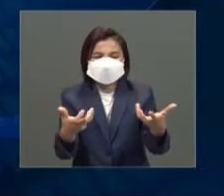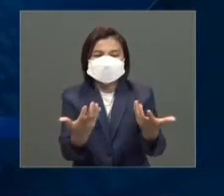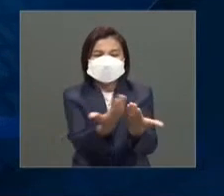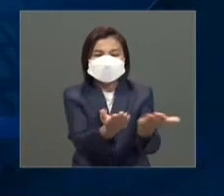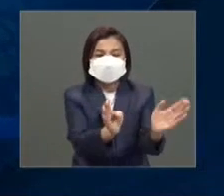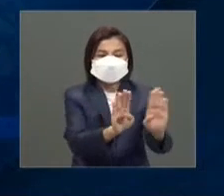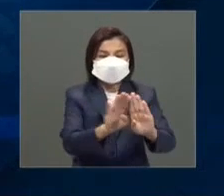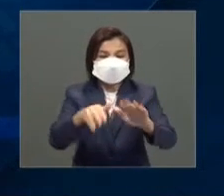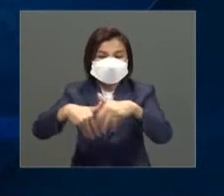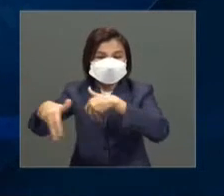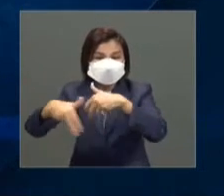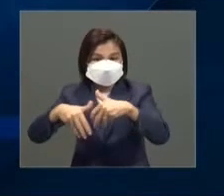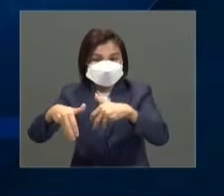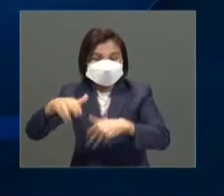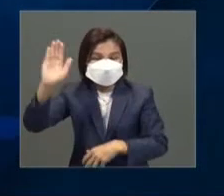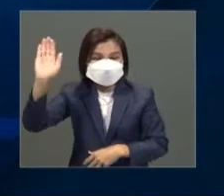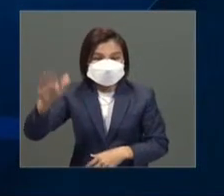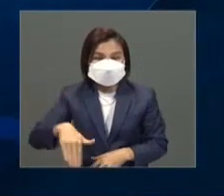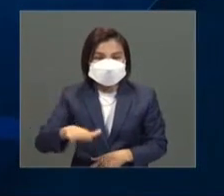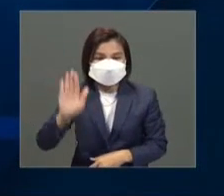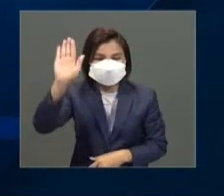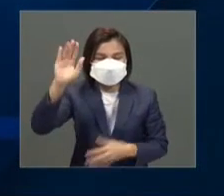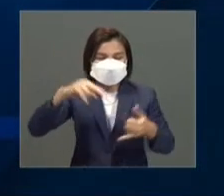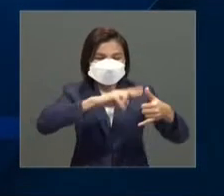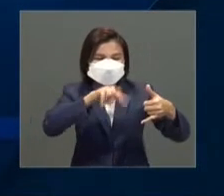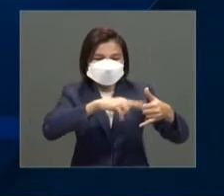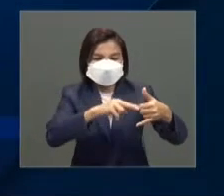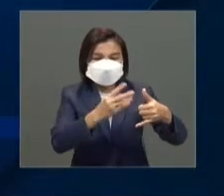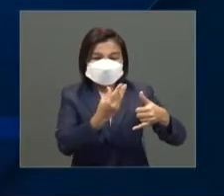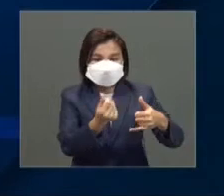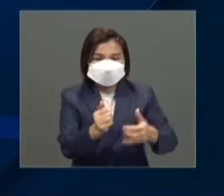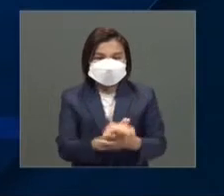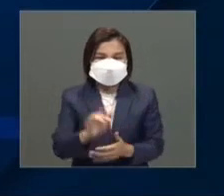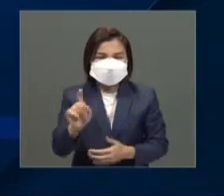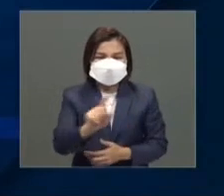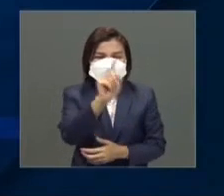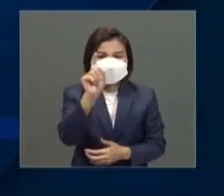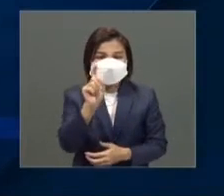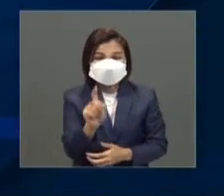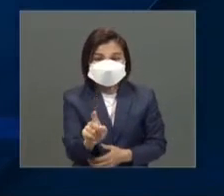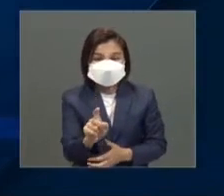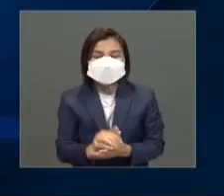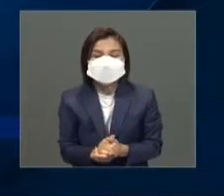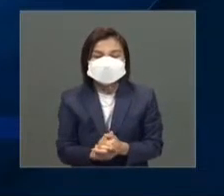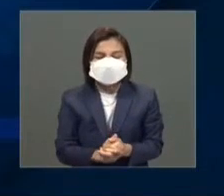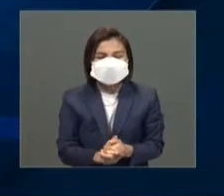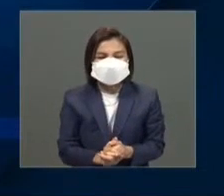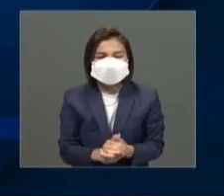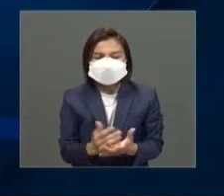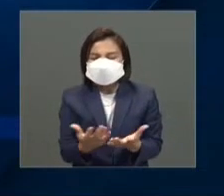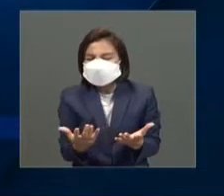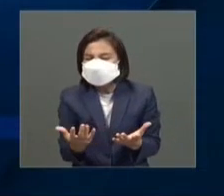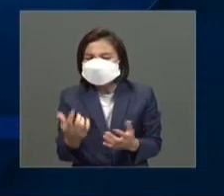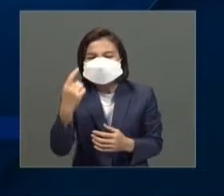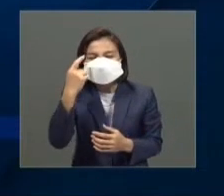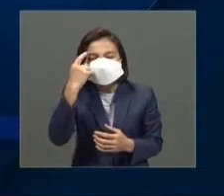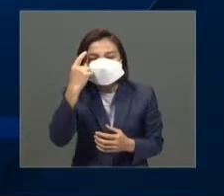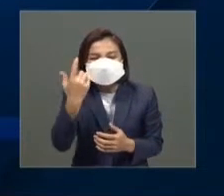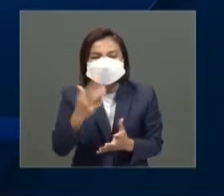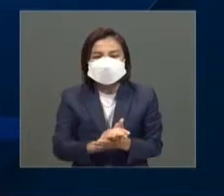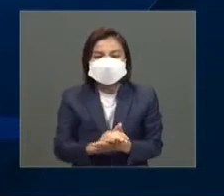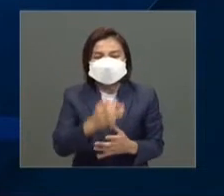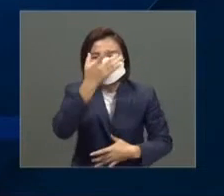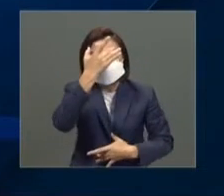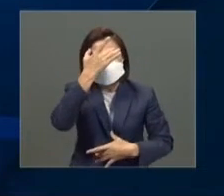นนะครับแล้วเข้ามารับการตรวจโดยเร็วหรือว่าถ้าสงสัยว่าสัมผัสยังไม่ได้มีอาการใดๆก็รีบมาเลยนะครับเพื่อที่เรา